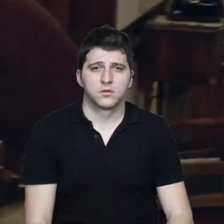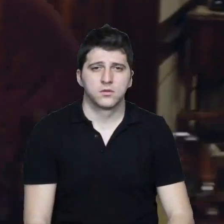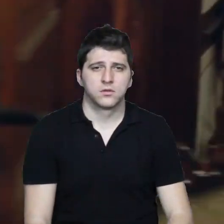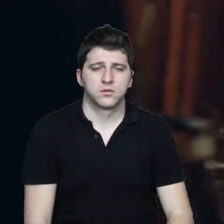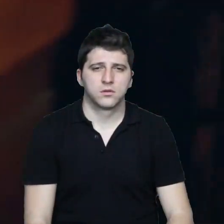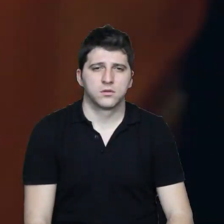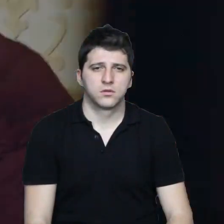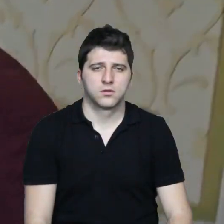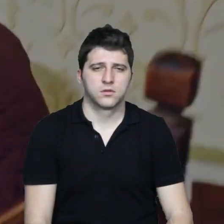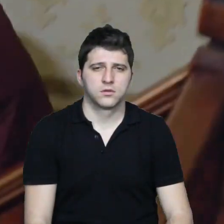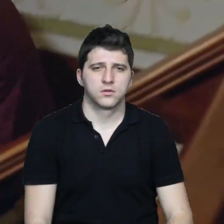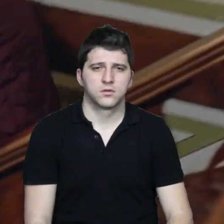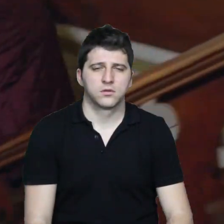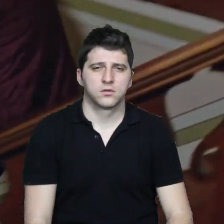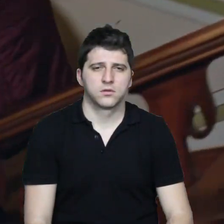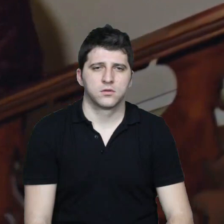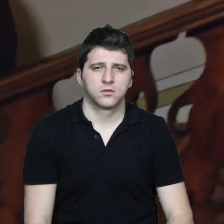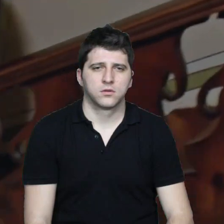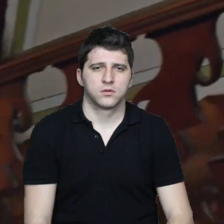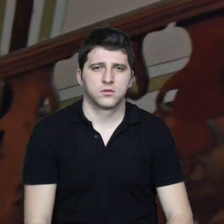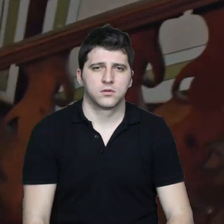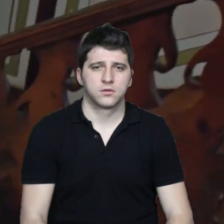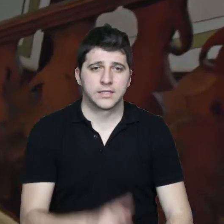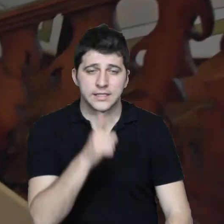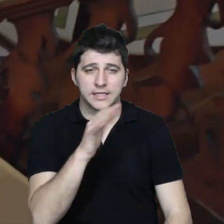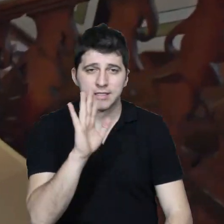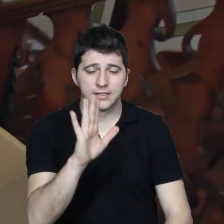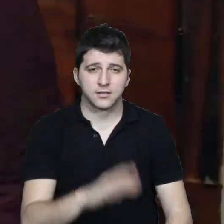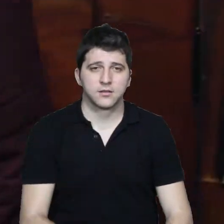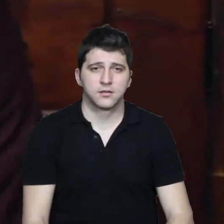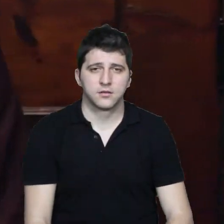Geldiği tarafa koşturdular. Merdivenlerden iniyorlar.